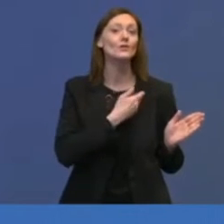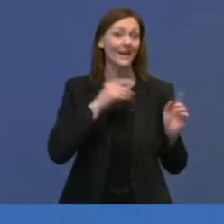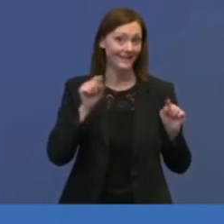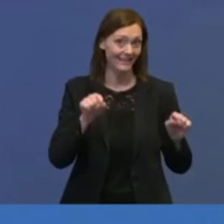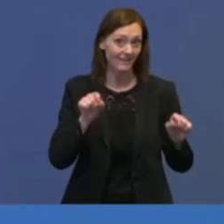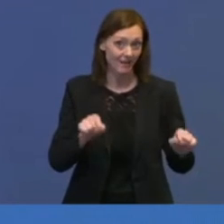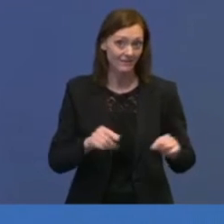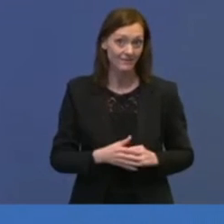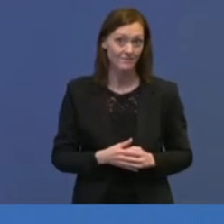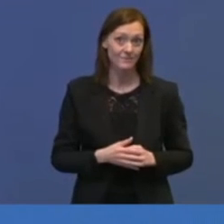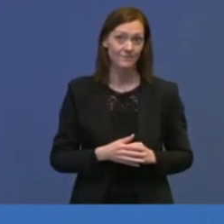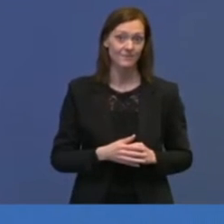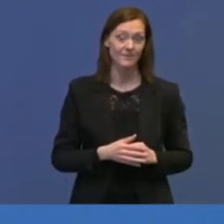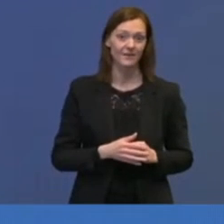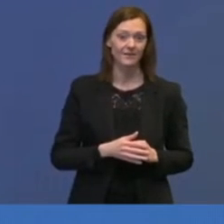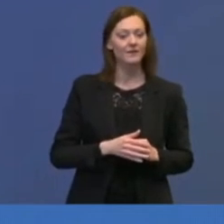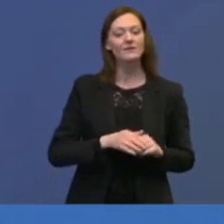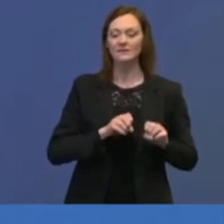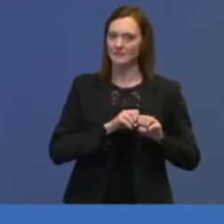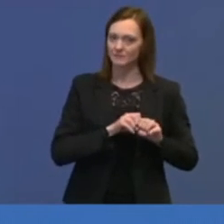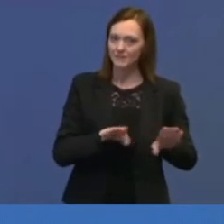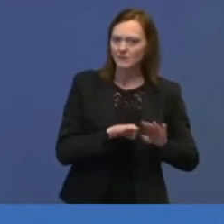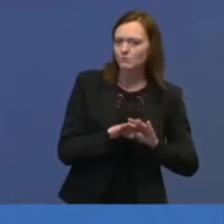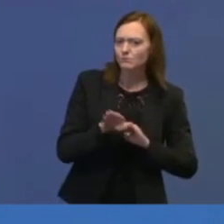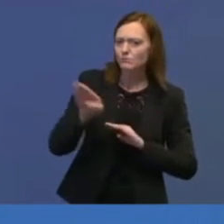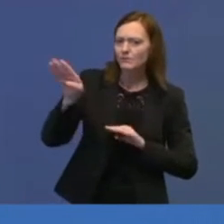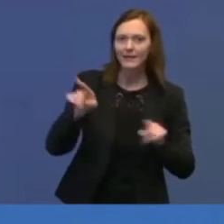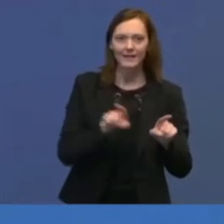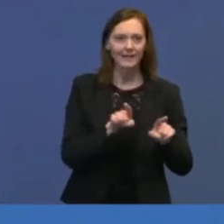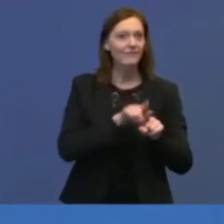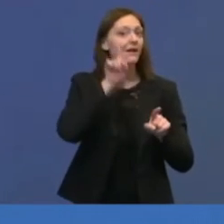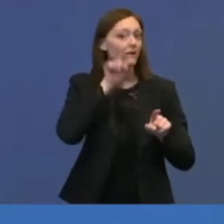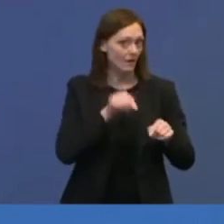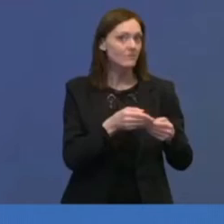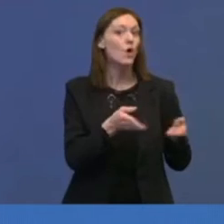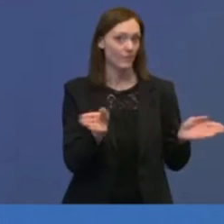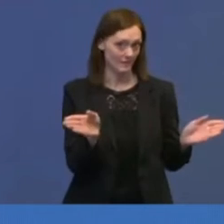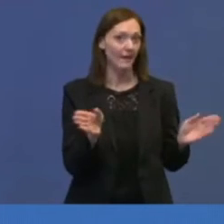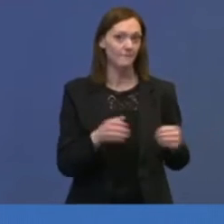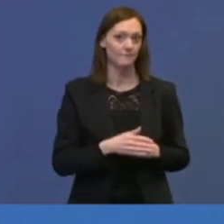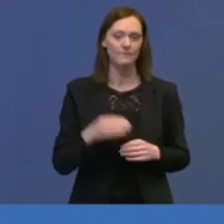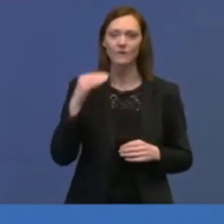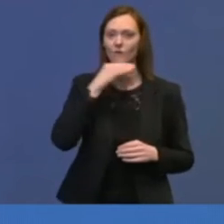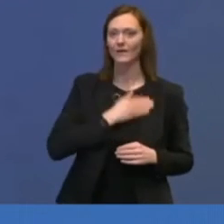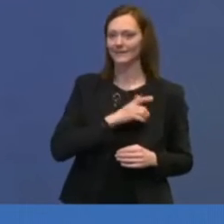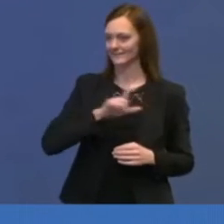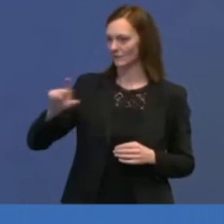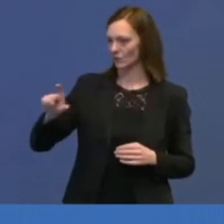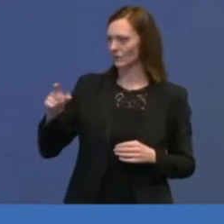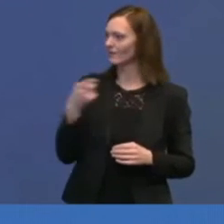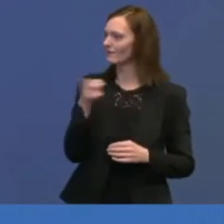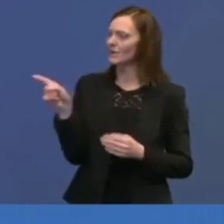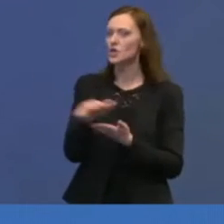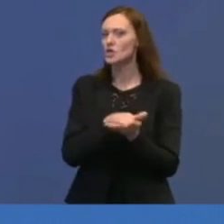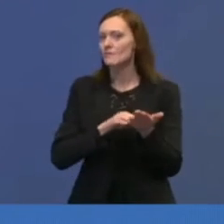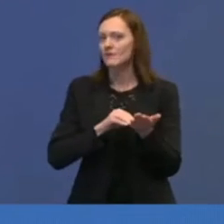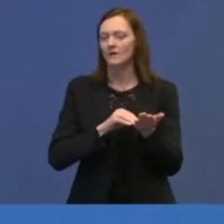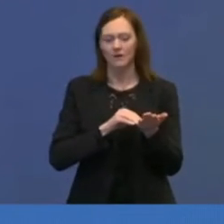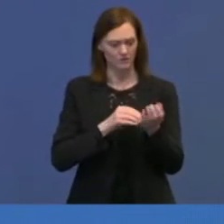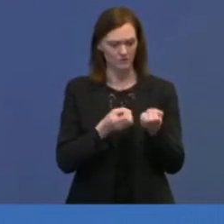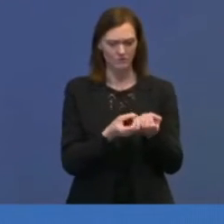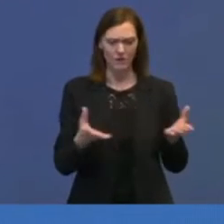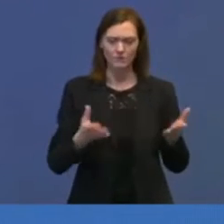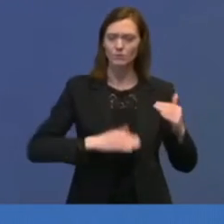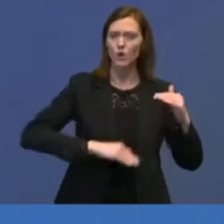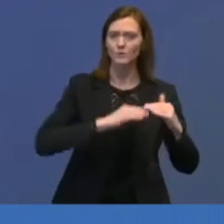Wa laqaadikara xairaada ha in kastoy sqaatsinta uddaksa u kurrisu. Ma'ad ka aafi maad ka tadweynu wuxu qyaasay in